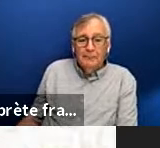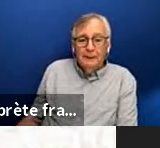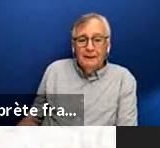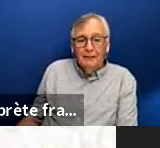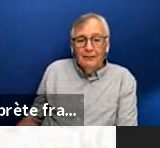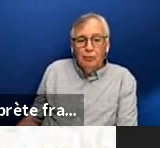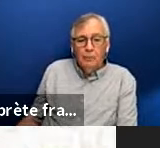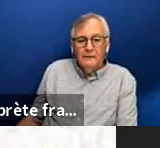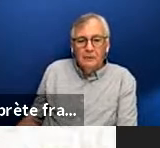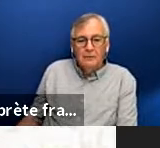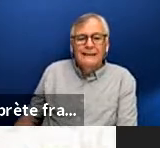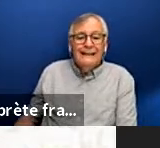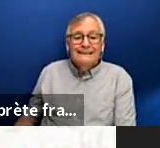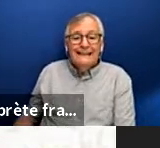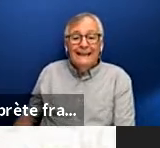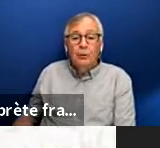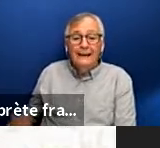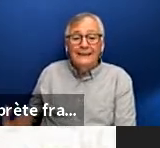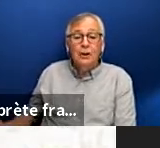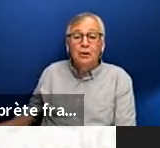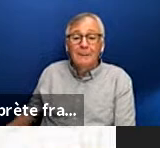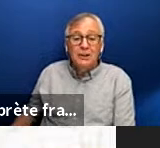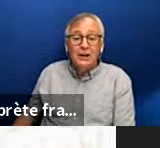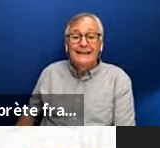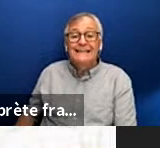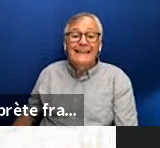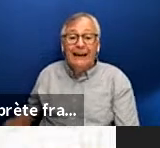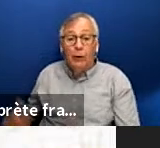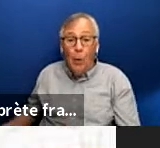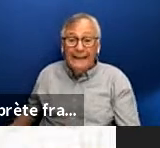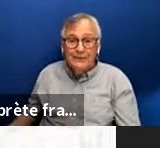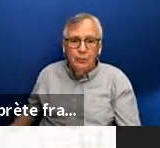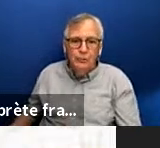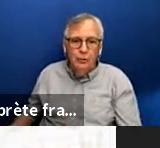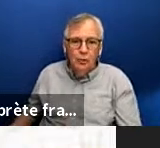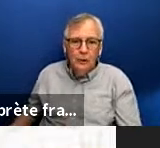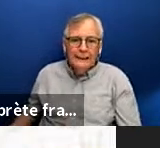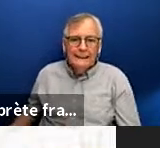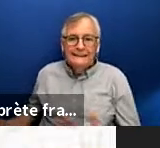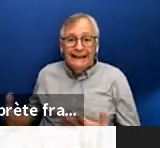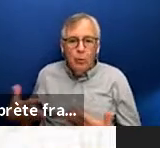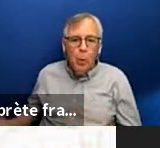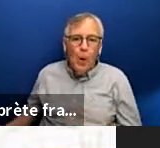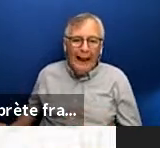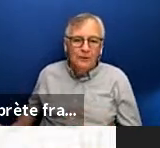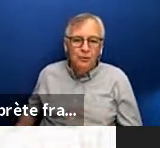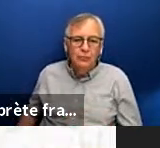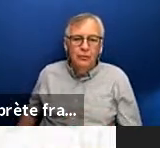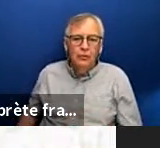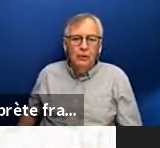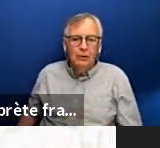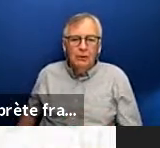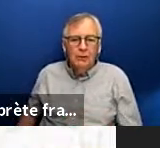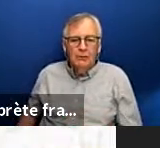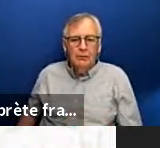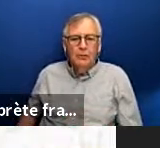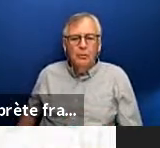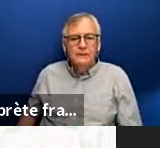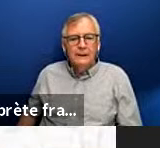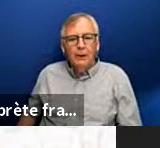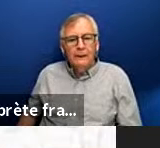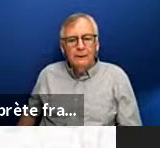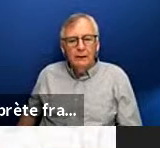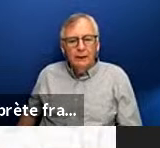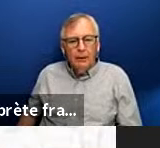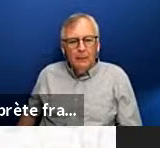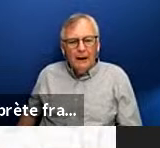Parfois, ça dépend. Il y a trois façons. C'est quoi? Qu'est-ce que tu as, ma chalet? C'est quoi que tu veux? C'est quoi que tu veux? Ou